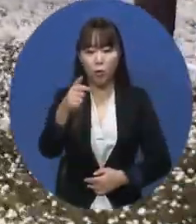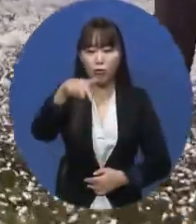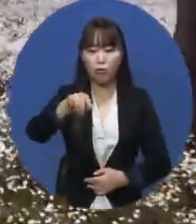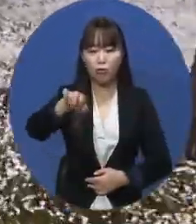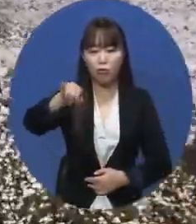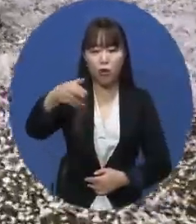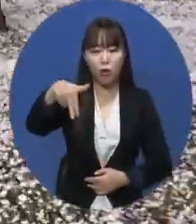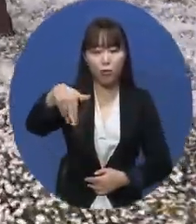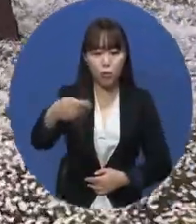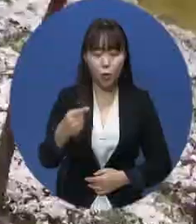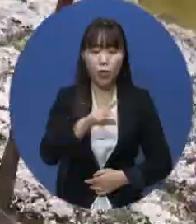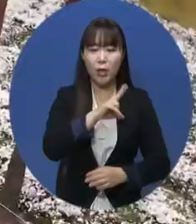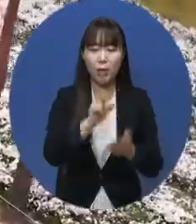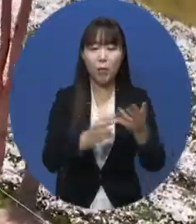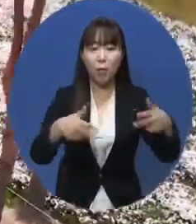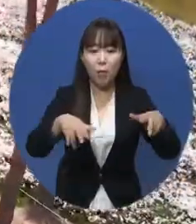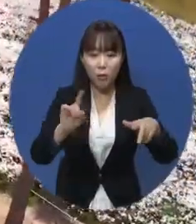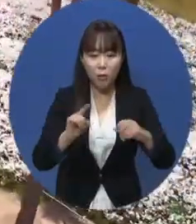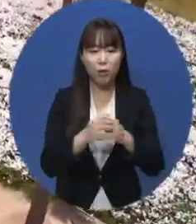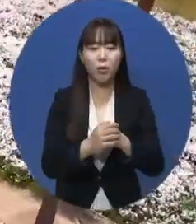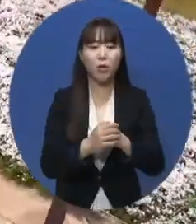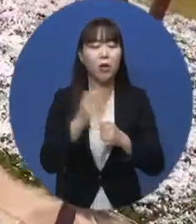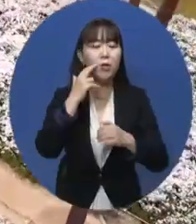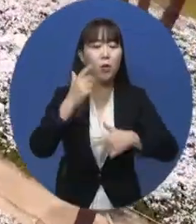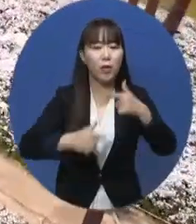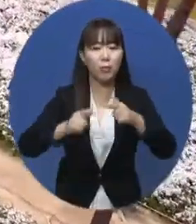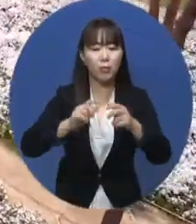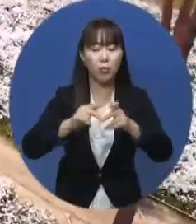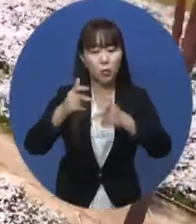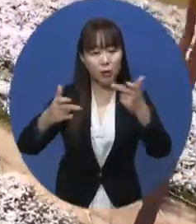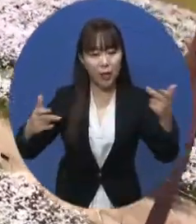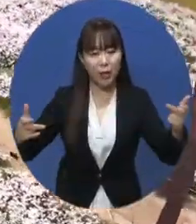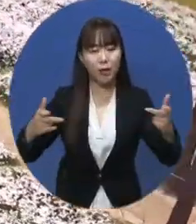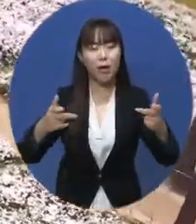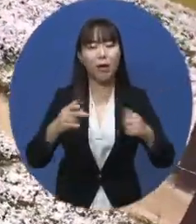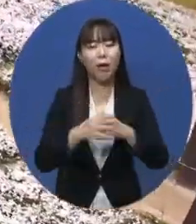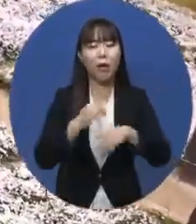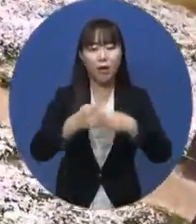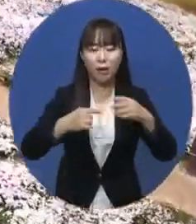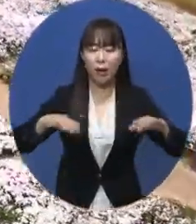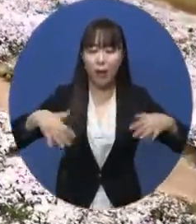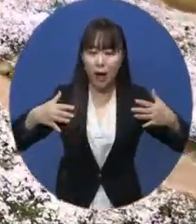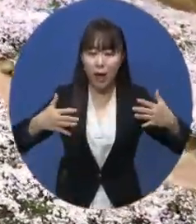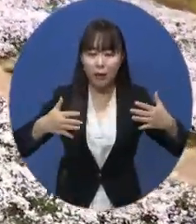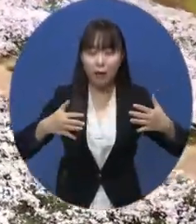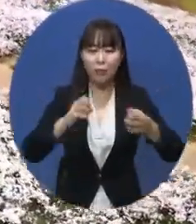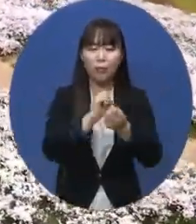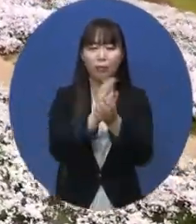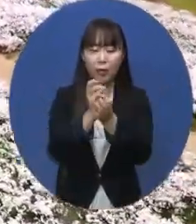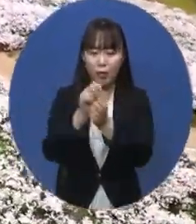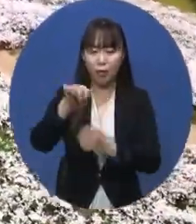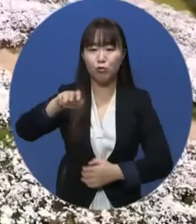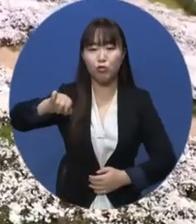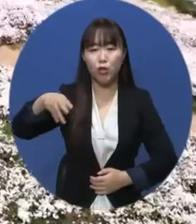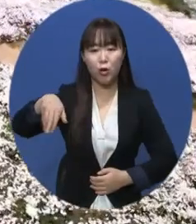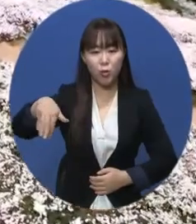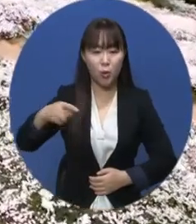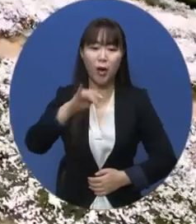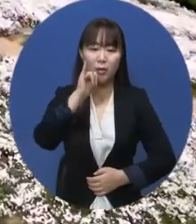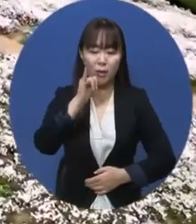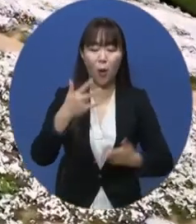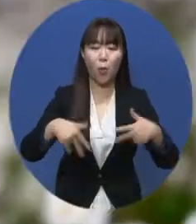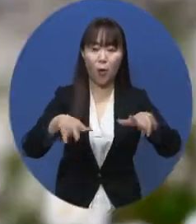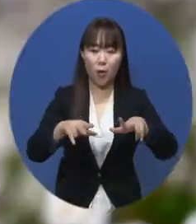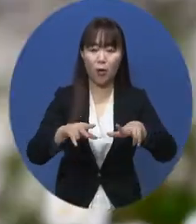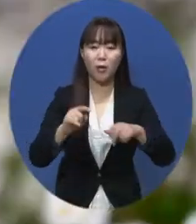테마공원은 옥정호 상류에 있는 소나무 동산에 가을 야생화인 구절초로 조성된 공원입니다.